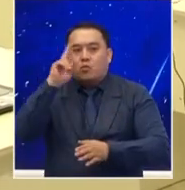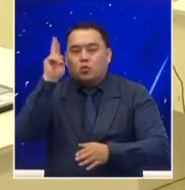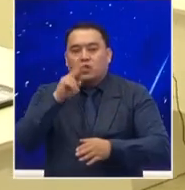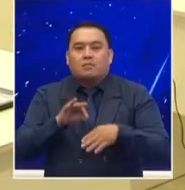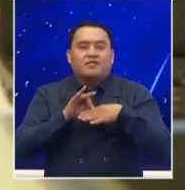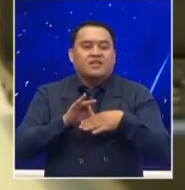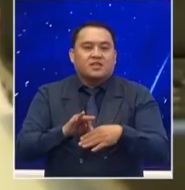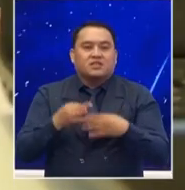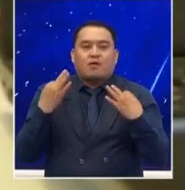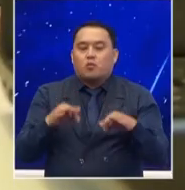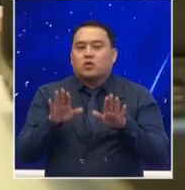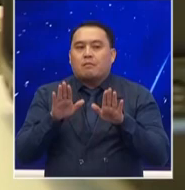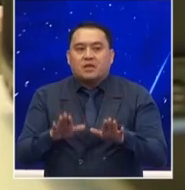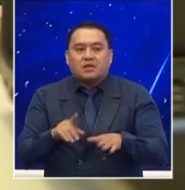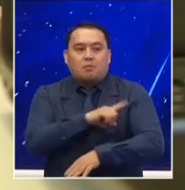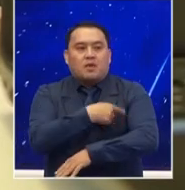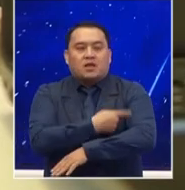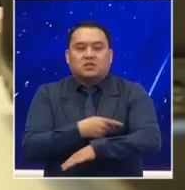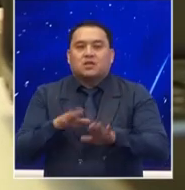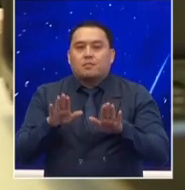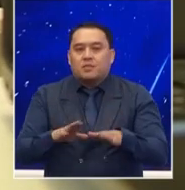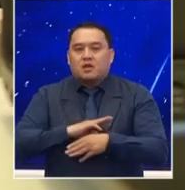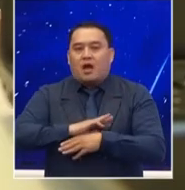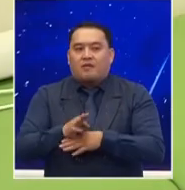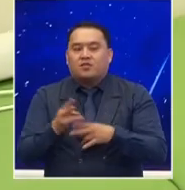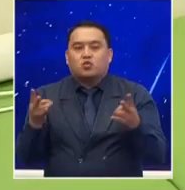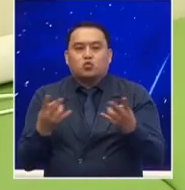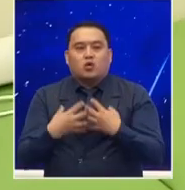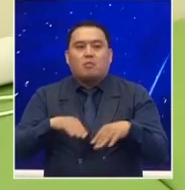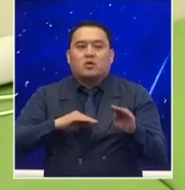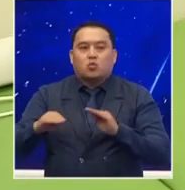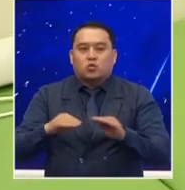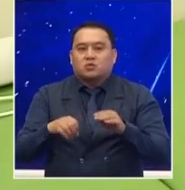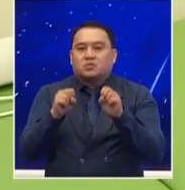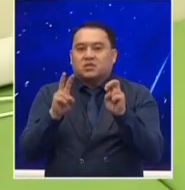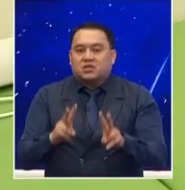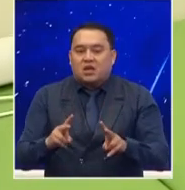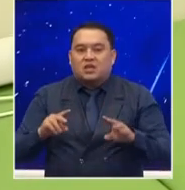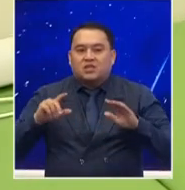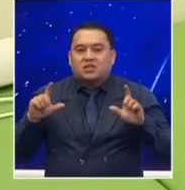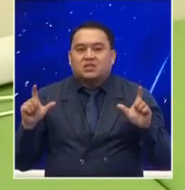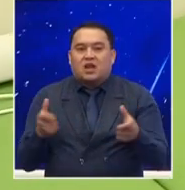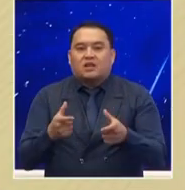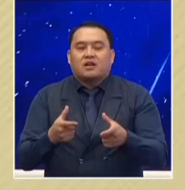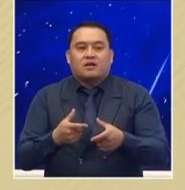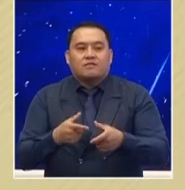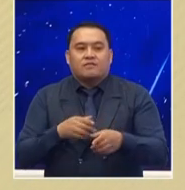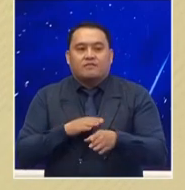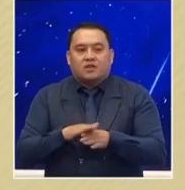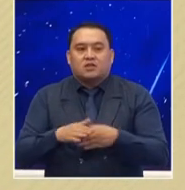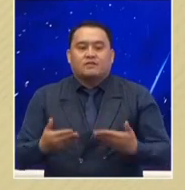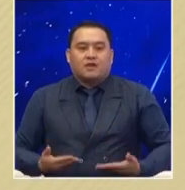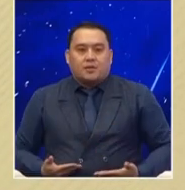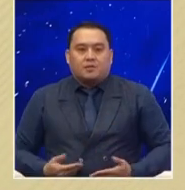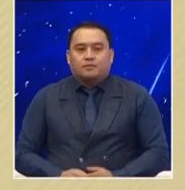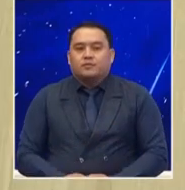и проведения досуга. Также есть медицинский пункт, оснащенный надлежащим оборудованием, и специальный изолятор, который необходим в реалиях нынешнего